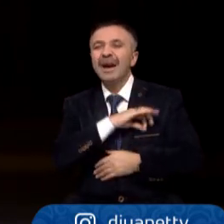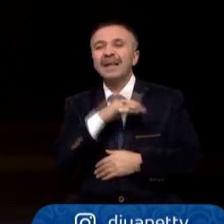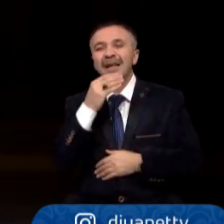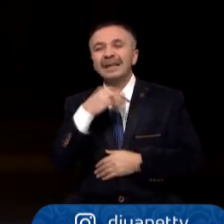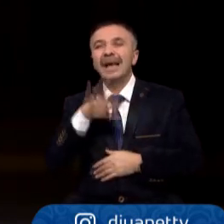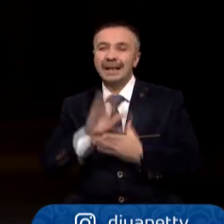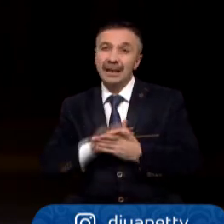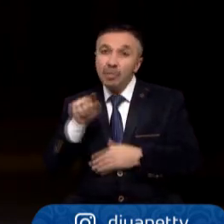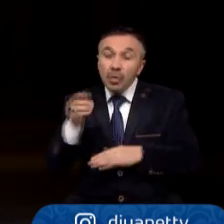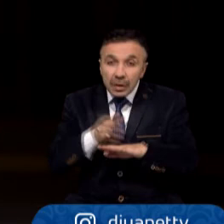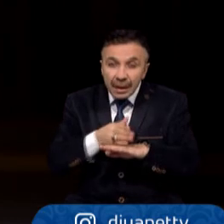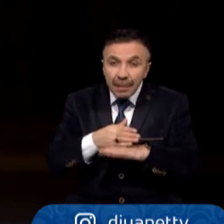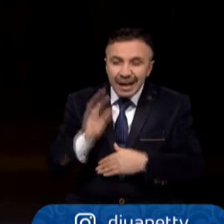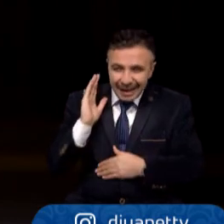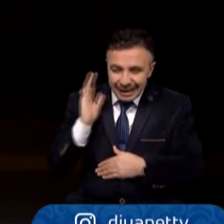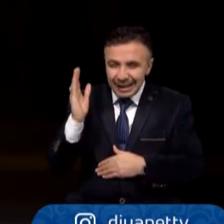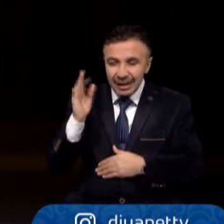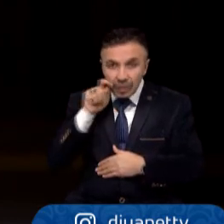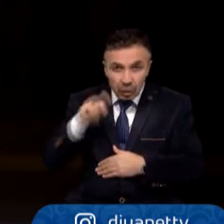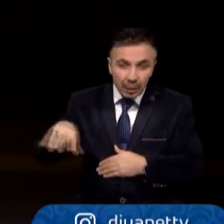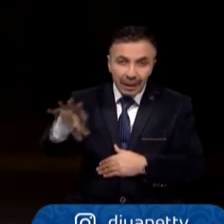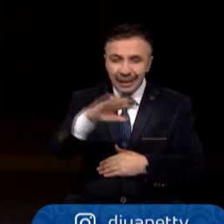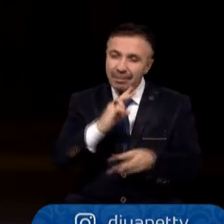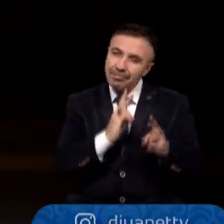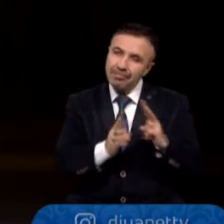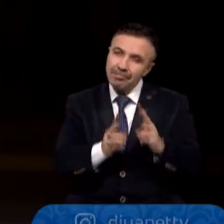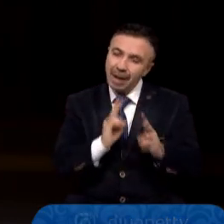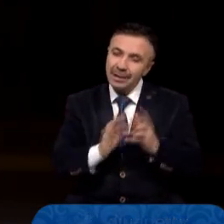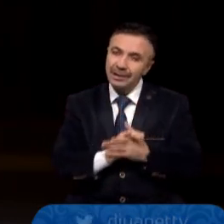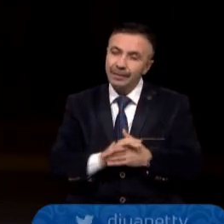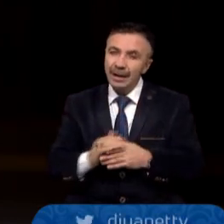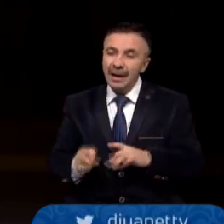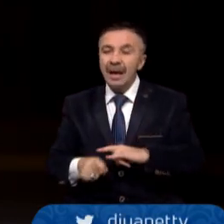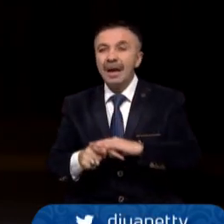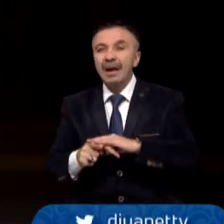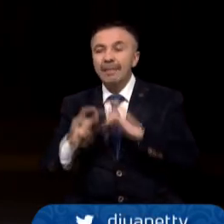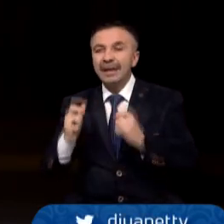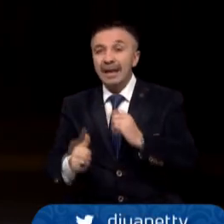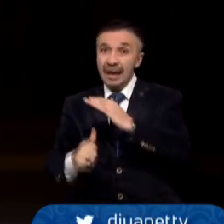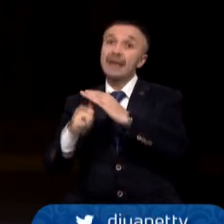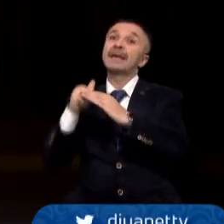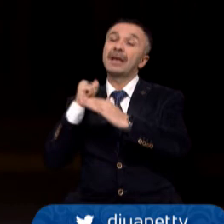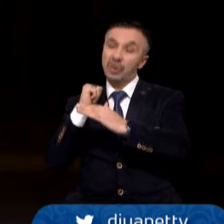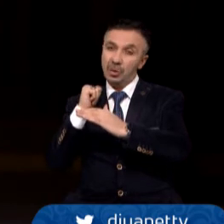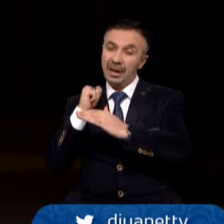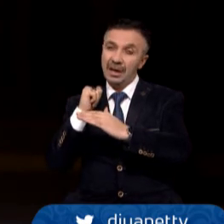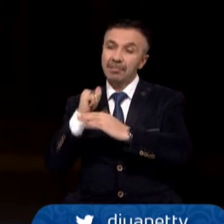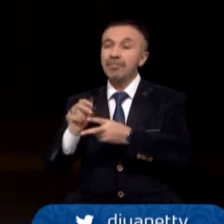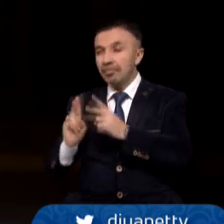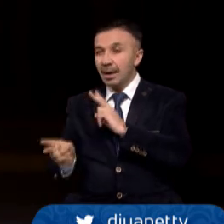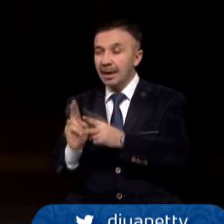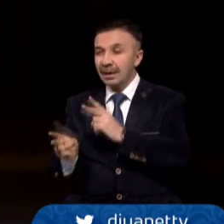yeri değildi bu sebepten dolayı giden Müslümanlardan bir kısmı Mekke'ye geri